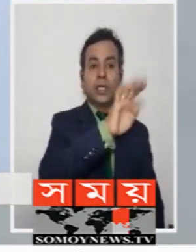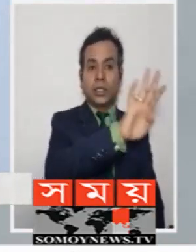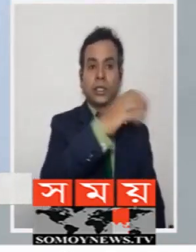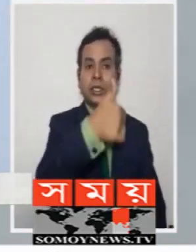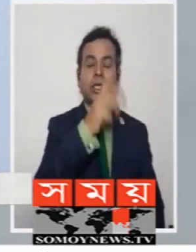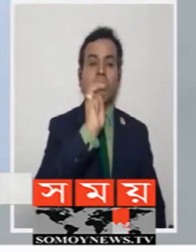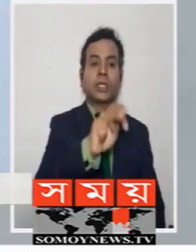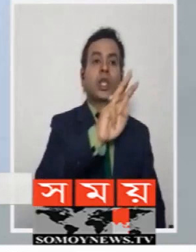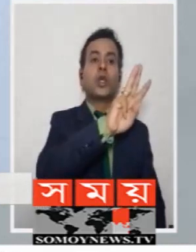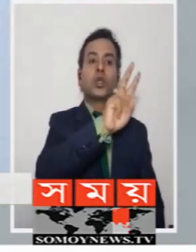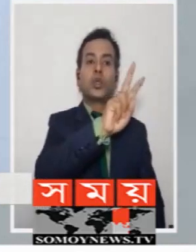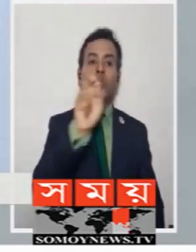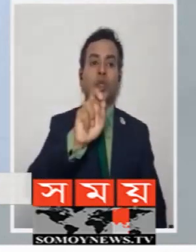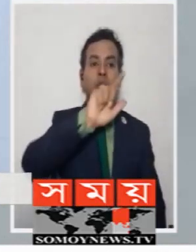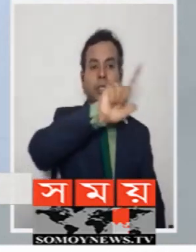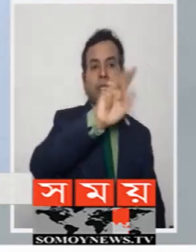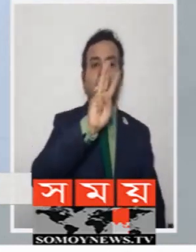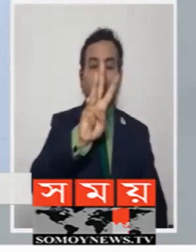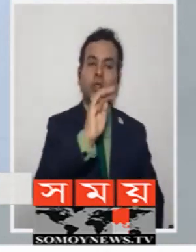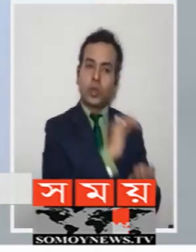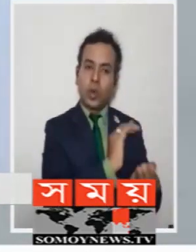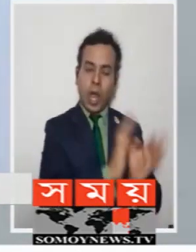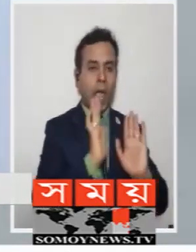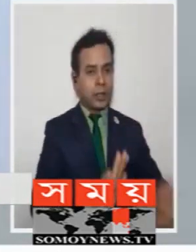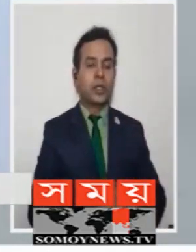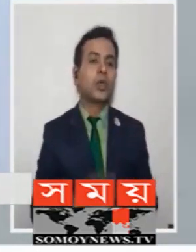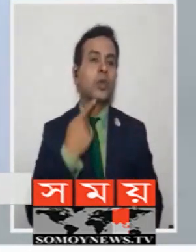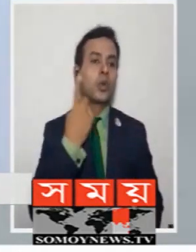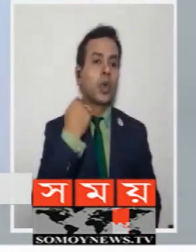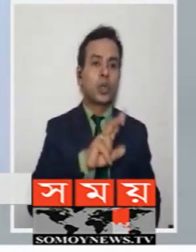তাছাড়া আমরা গত 24 ঘন্টায় ডোনেশন হিসেবে পেয়েছি